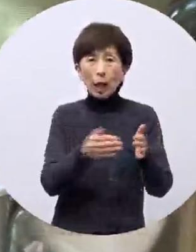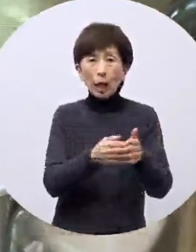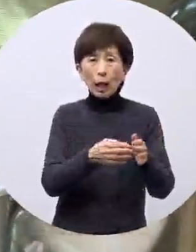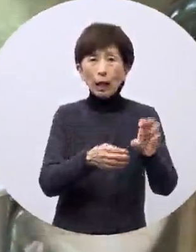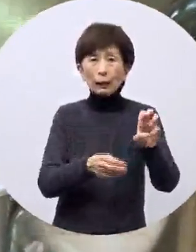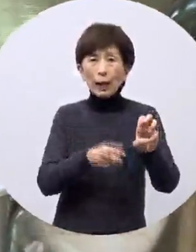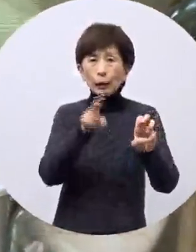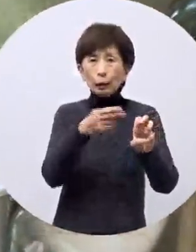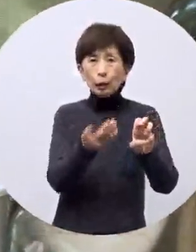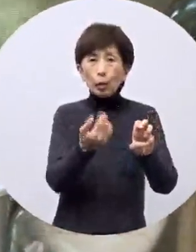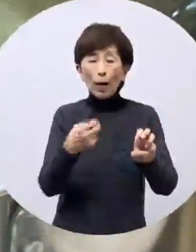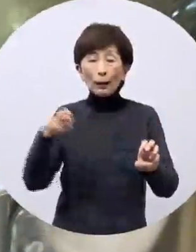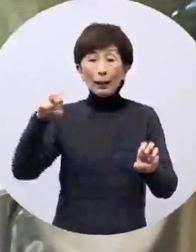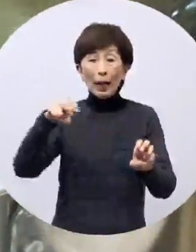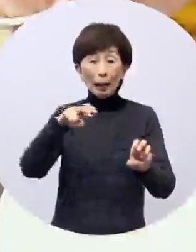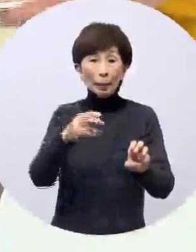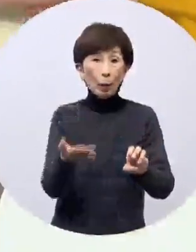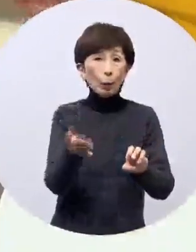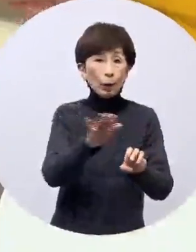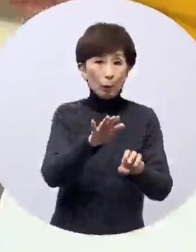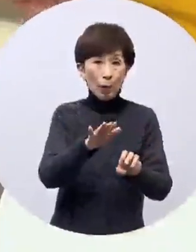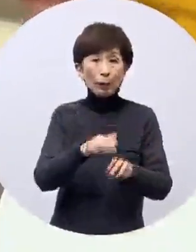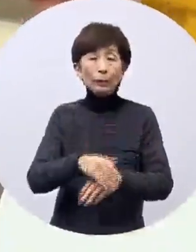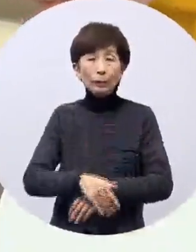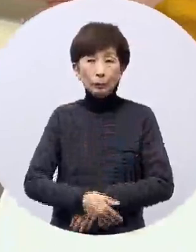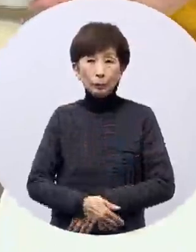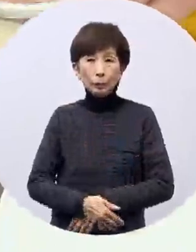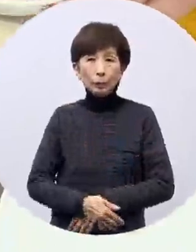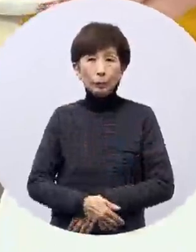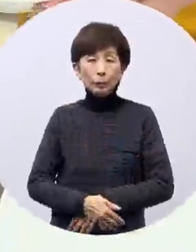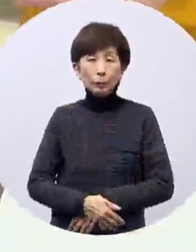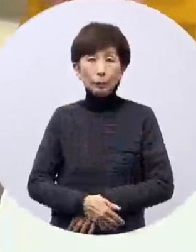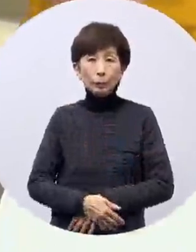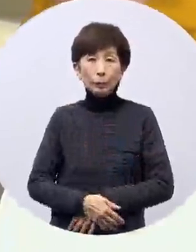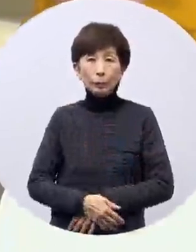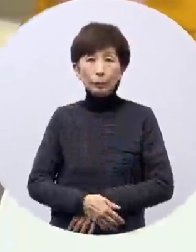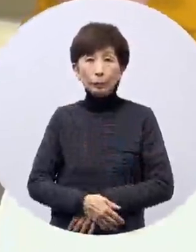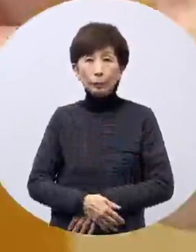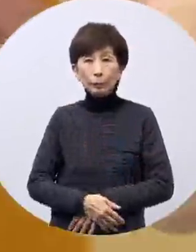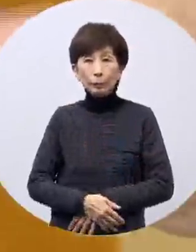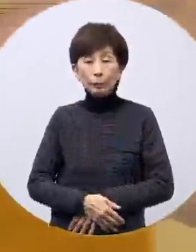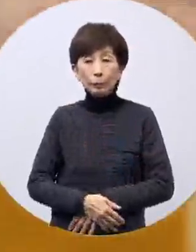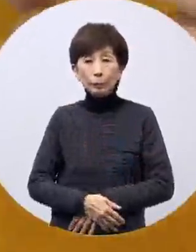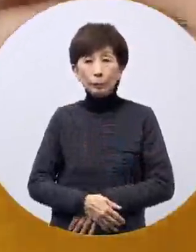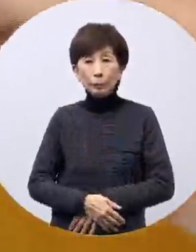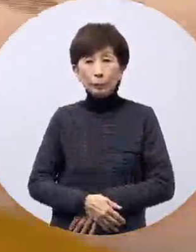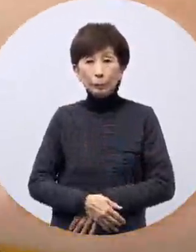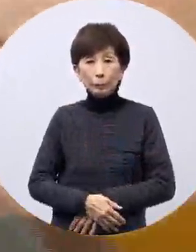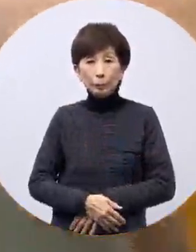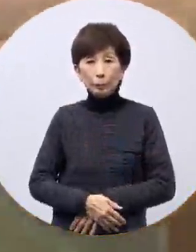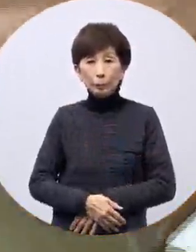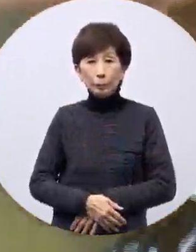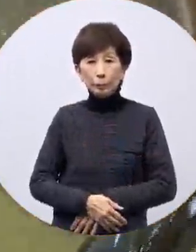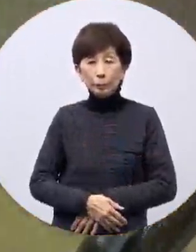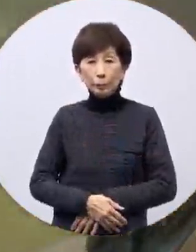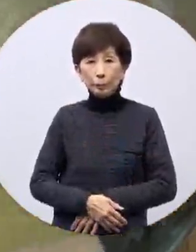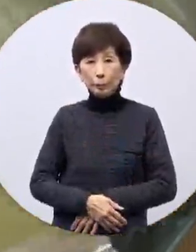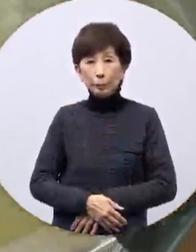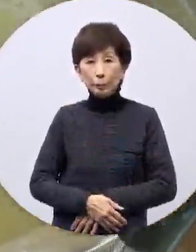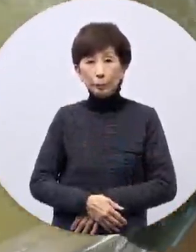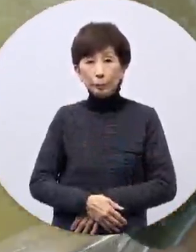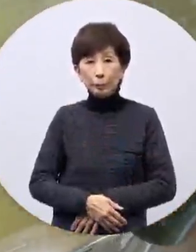ます。 はい、同じお鍋でエビも茹でていいんですね。 はい、 直前で エビを入れていきます。 はい、